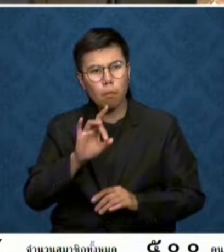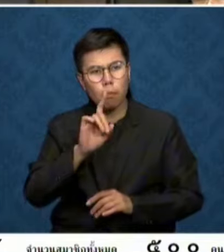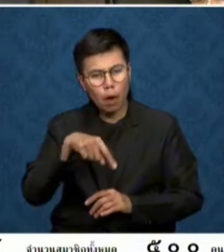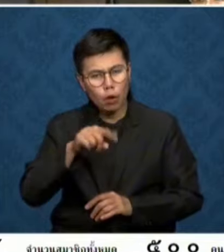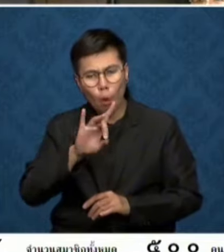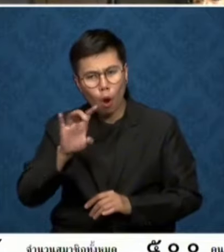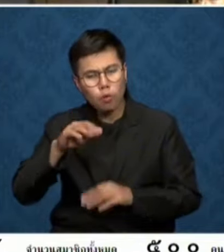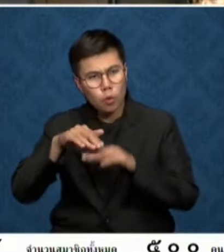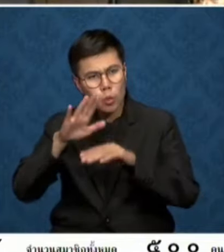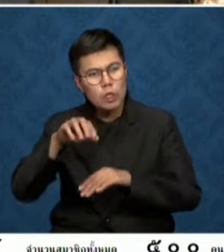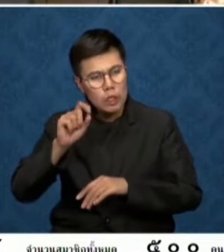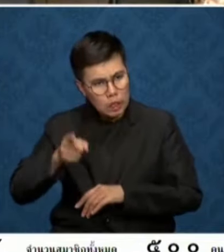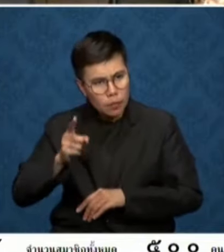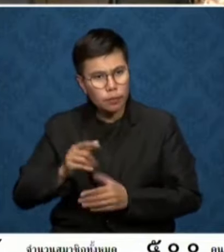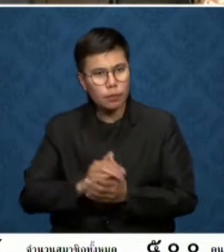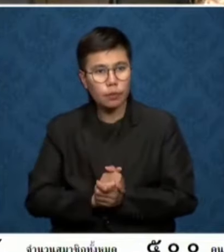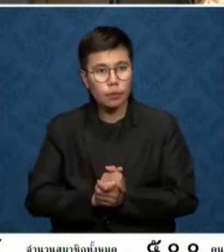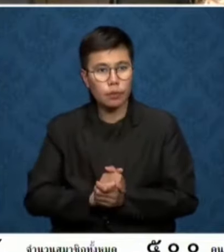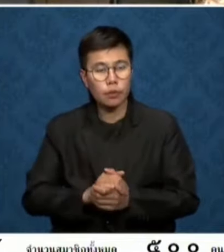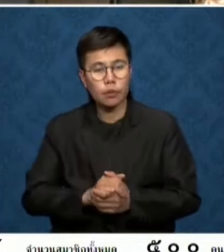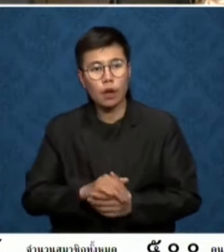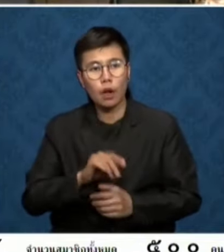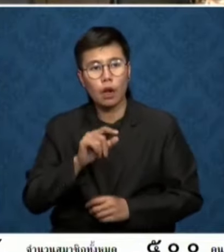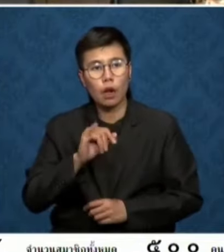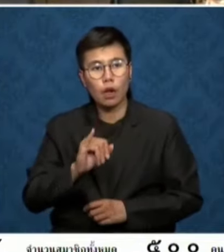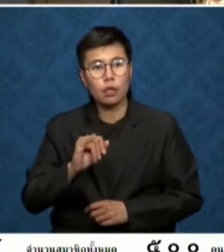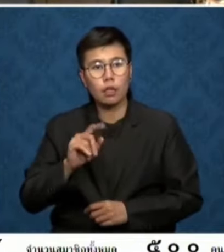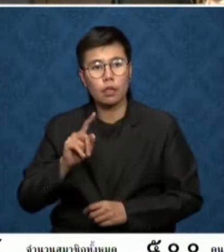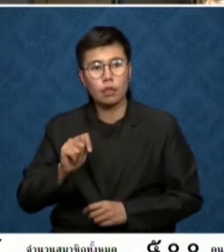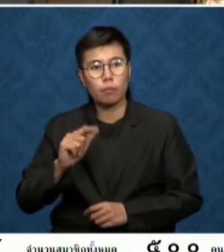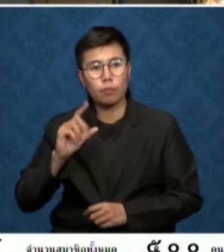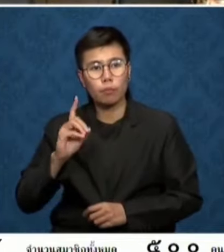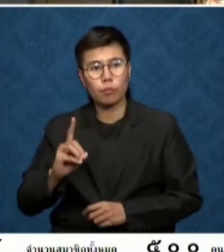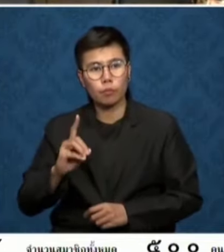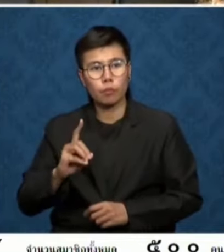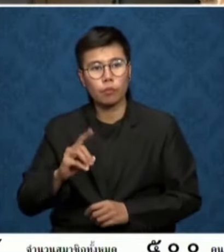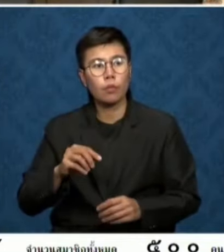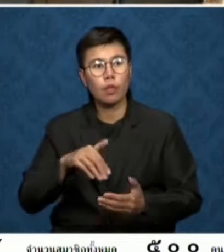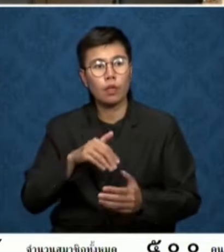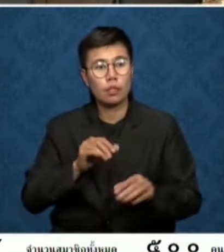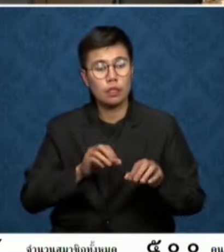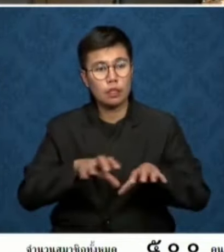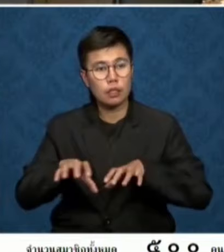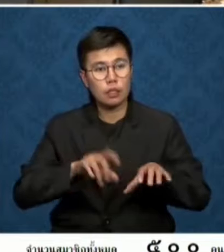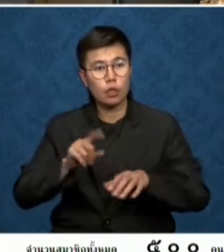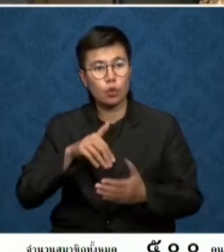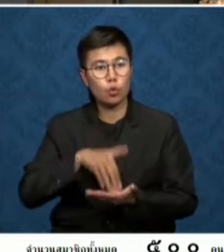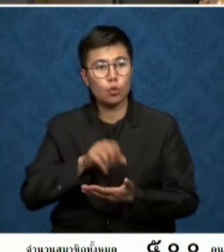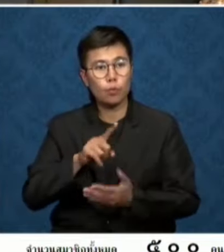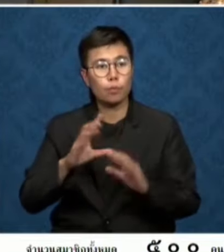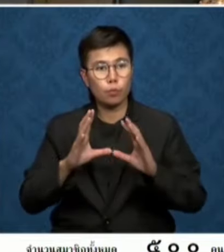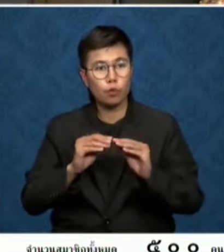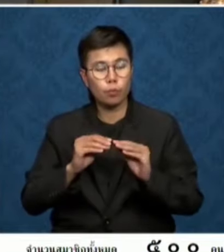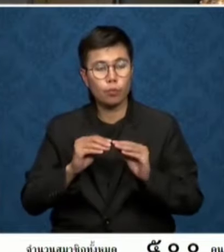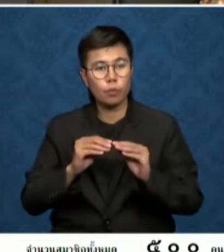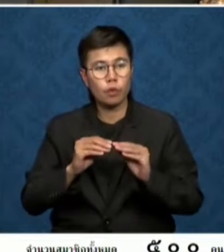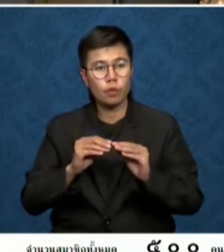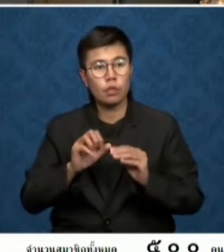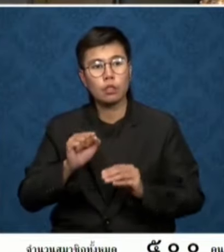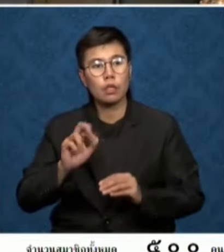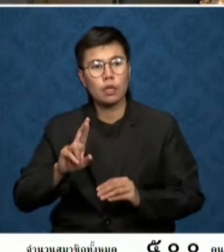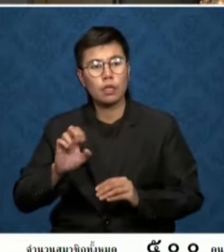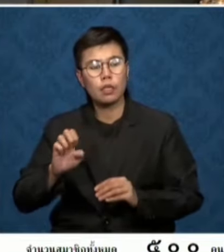ที่ท่านเขียนชัดเจนครับใน ITD เนี่ยครับท่านบอกว่าท่านจะจัดที่ศูนย์ประชุมแห่งชาติเศรษฐกิจไปเช็คมาแล้วครับศูนย์ประชุมแห่งชาติเศรษฐกิจถ้าท่